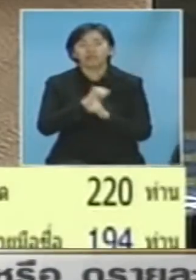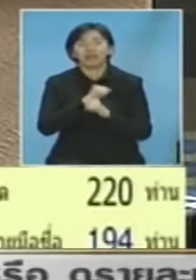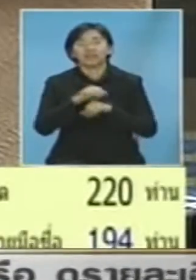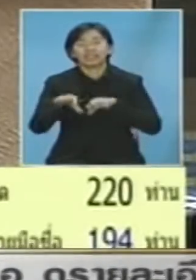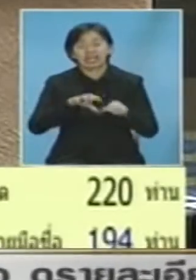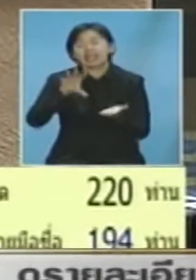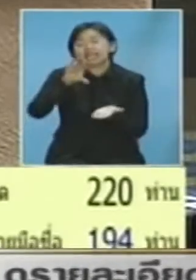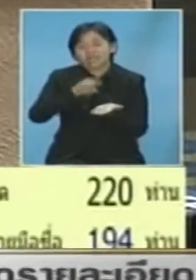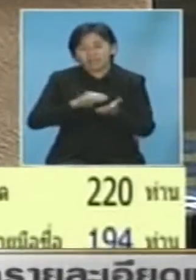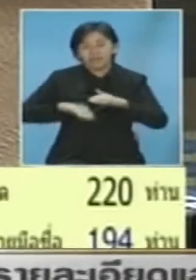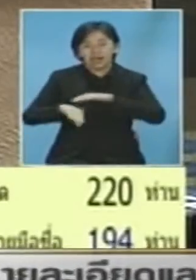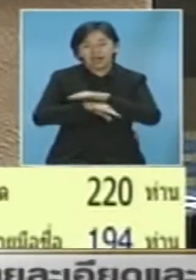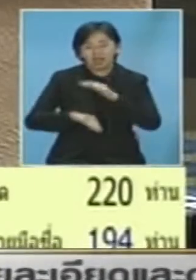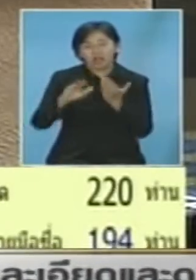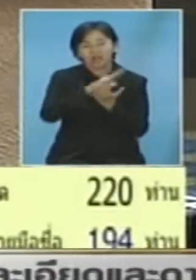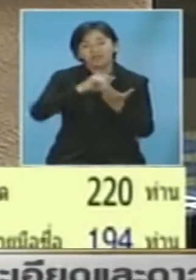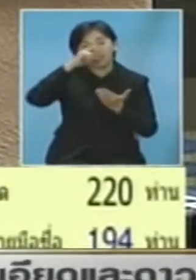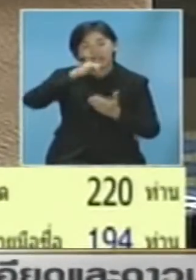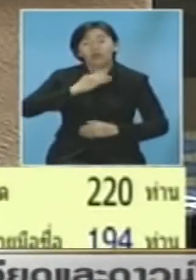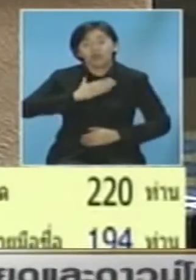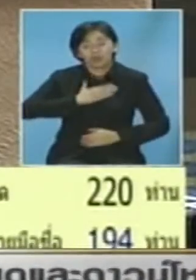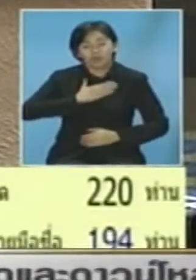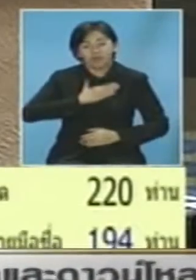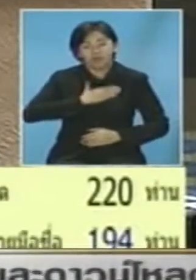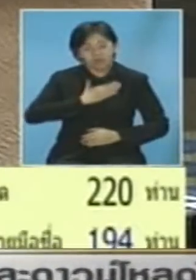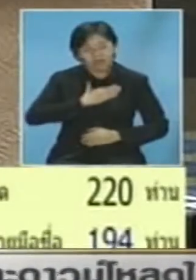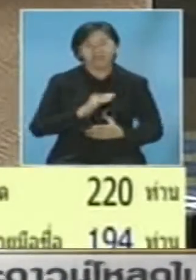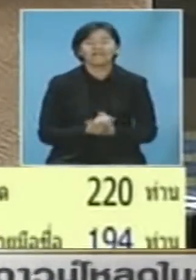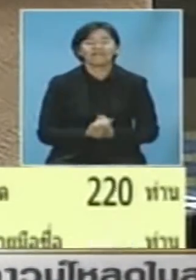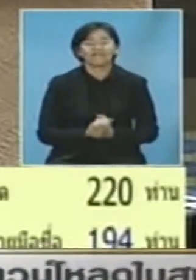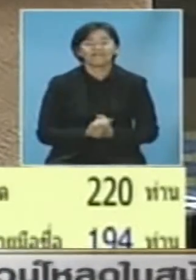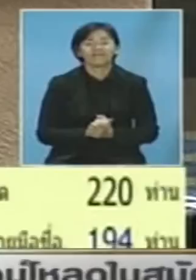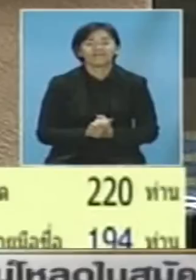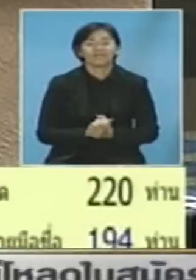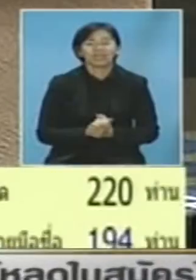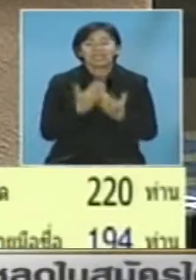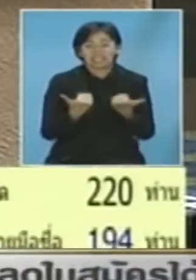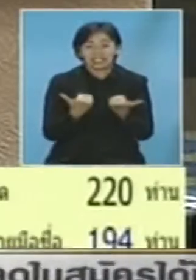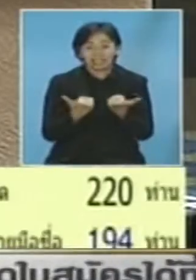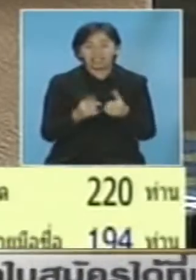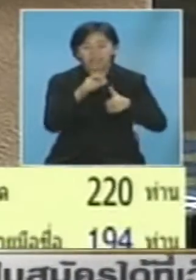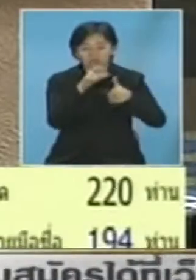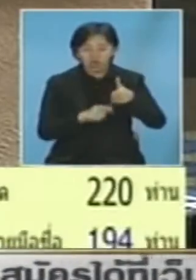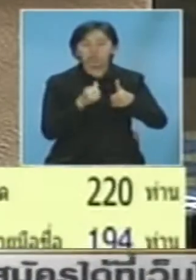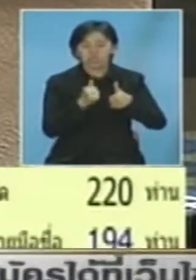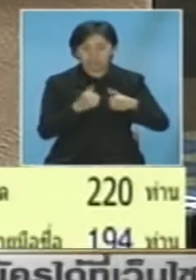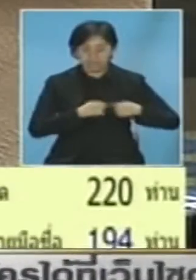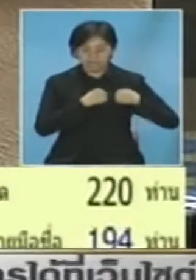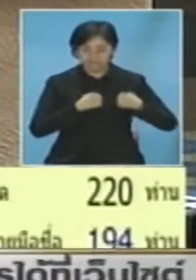ารึกไว้ในแผ่นดินนี้ว่า เรื่องของคุณธรรมจริยธ